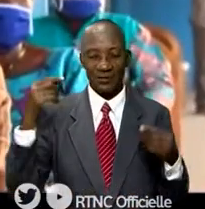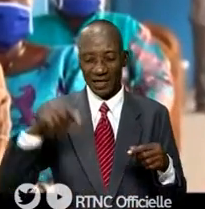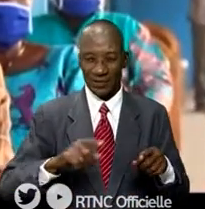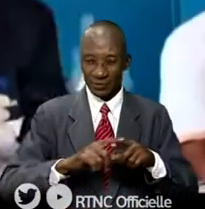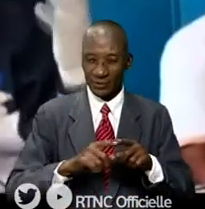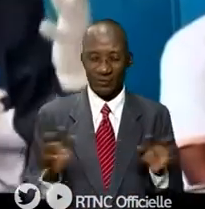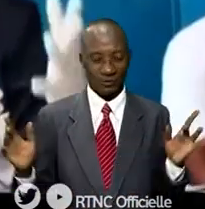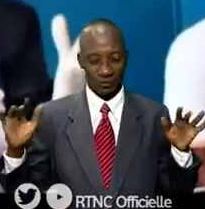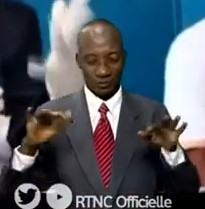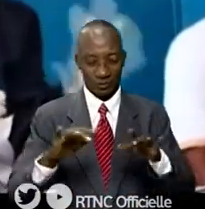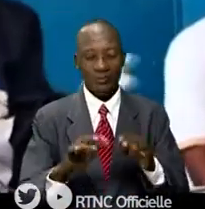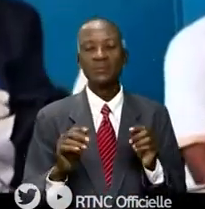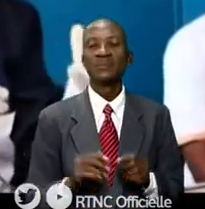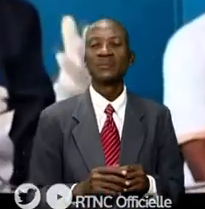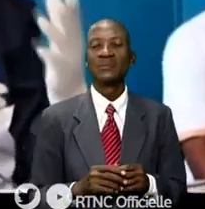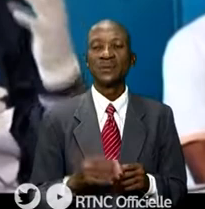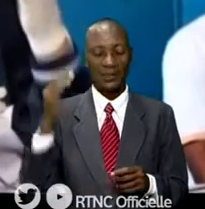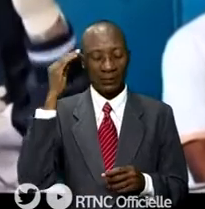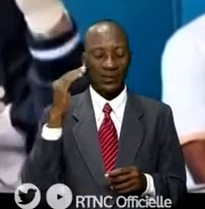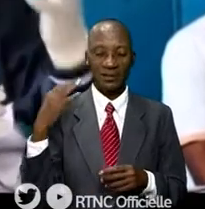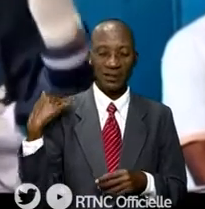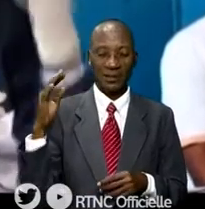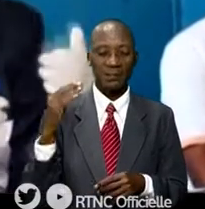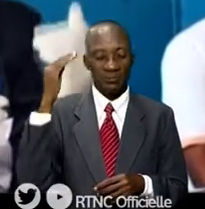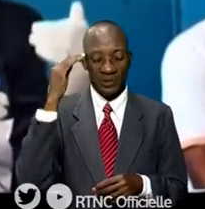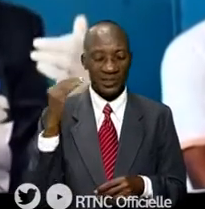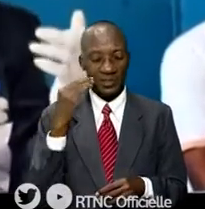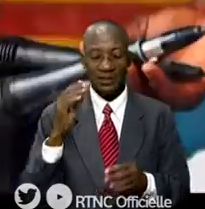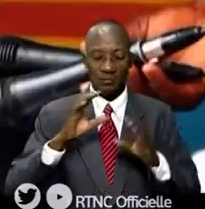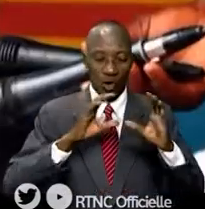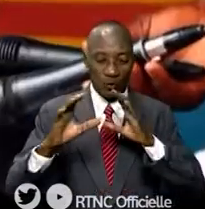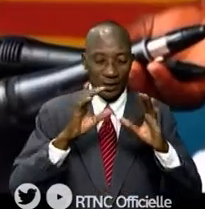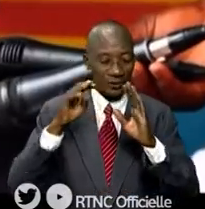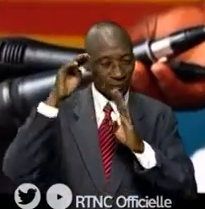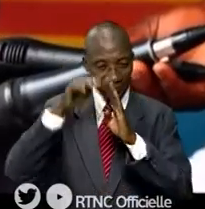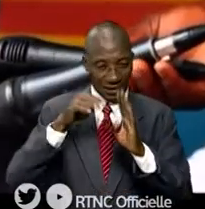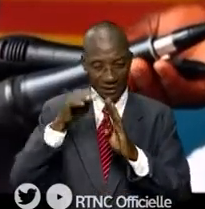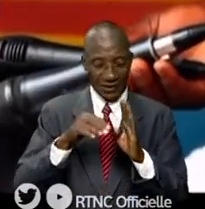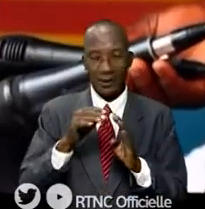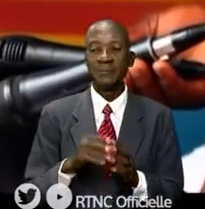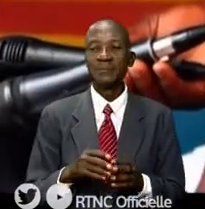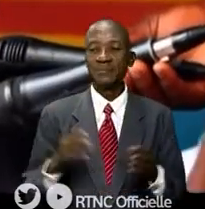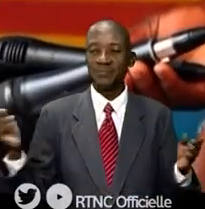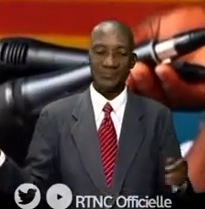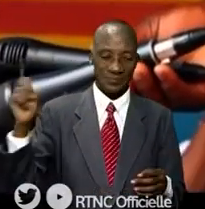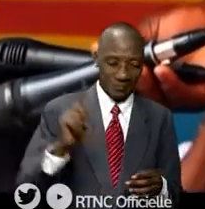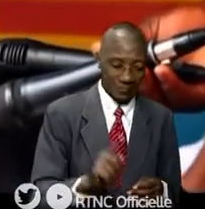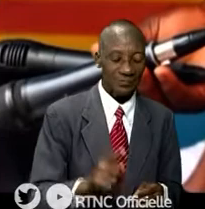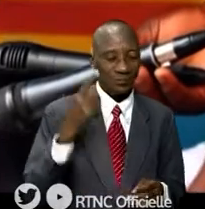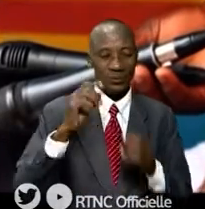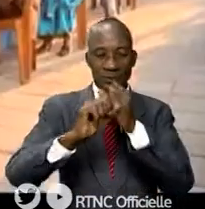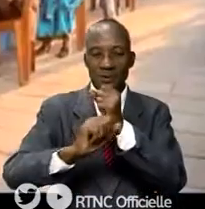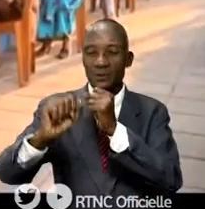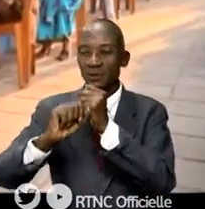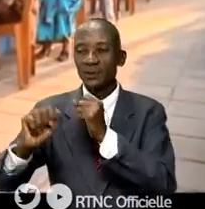de la sensibilisation du ministre d'État, ministre de la Communication et Médias, David Jolino Diwampouvesa Makelele, sur les